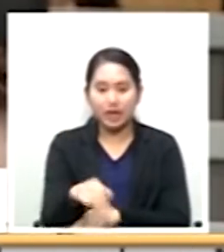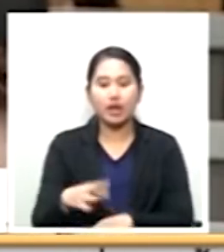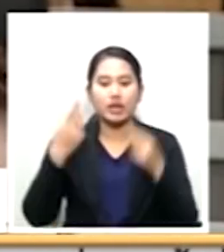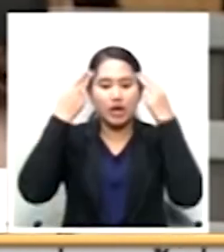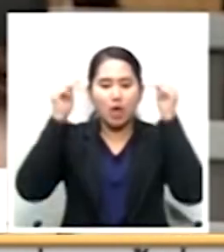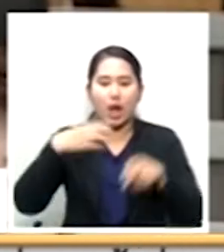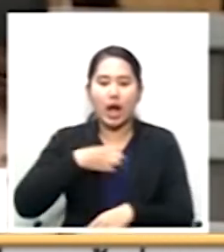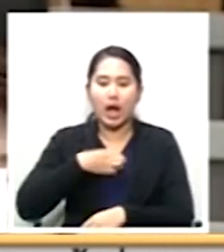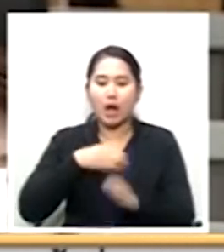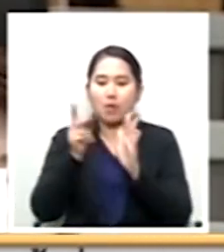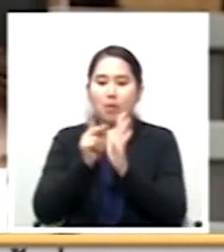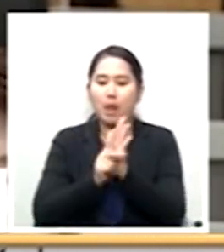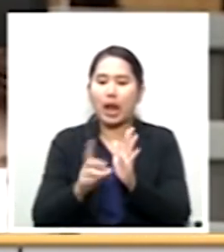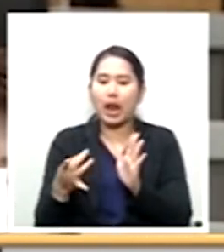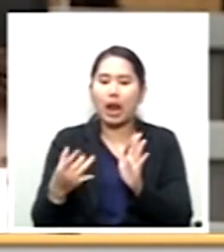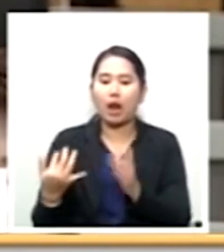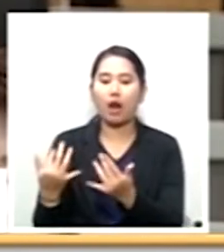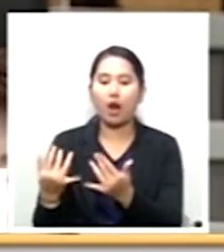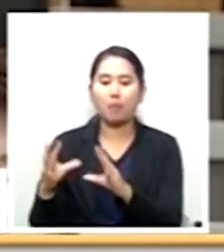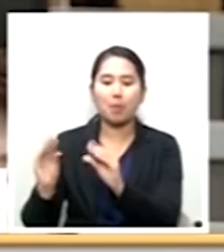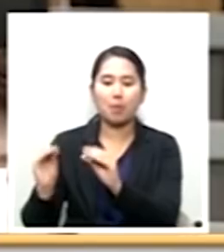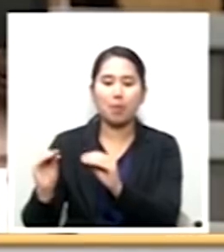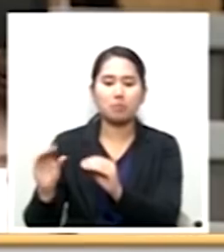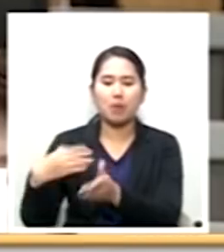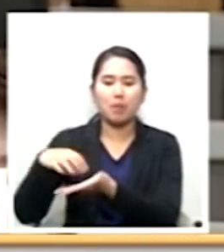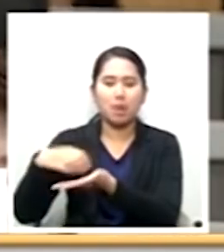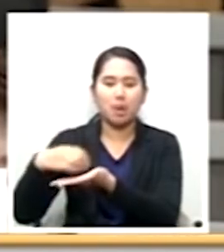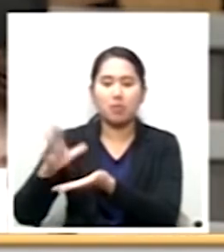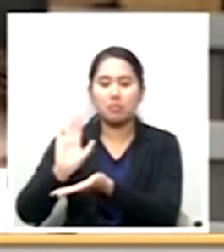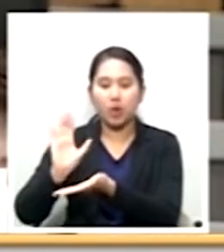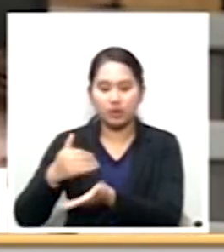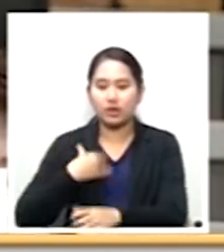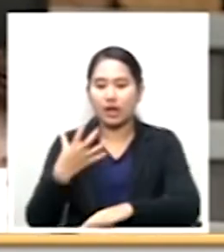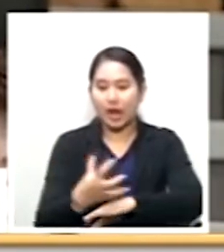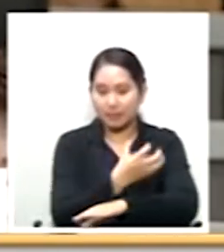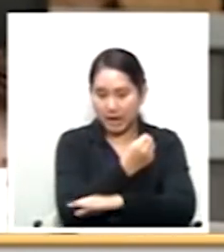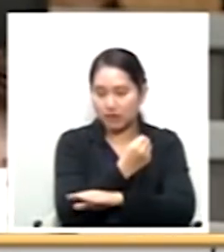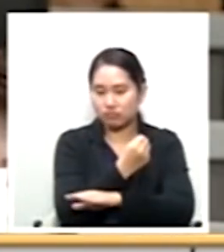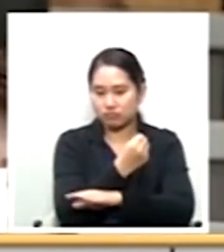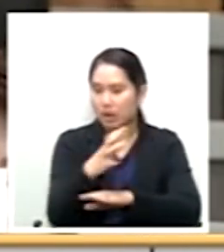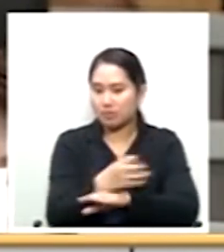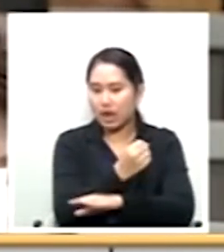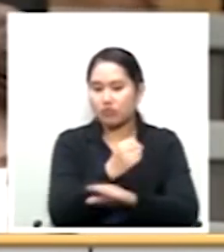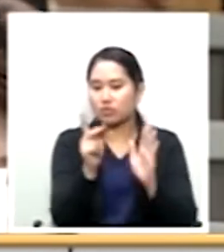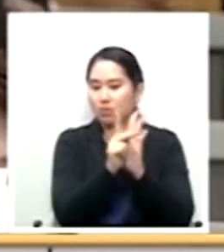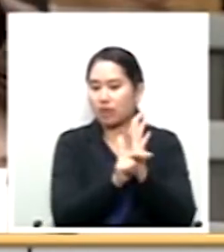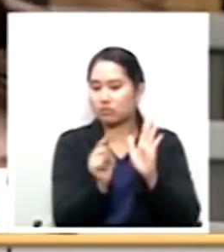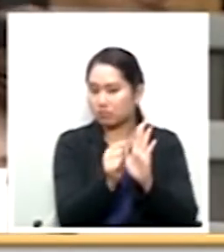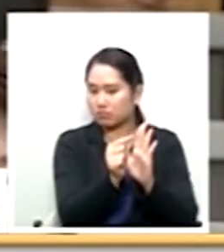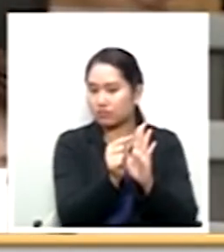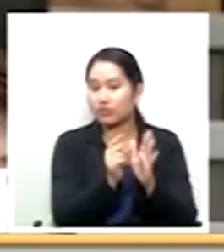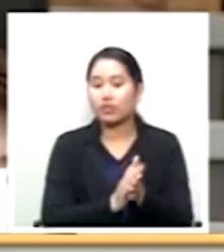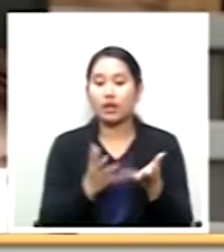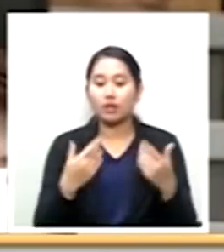ายอะไรขี้เกียจรอสภาไม่อยากมาชี้แจงต่อสภาก็ใช้อำนาจตราพระราชกำหนดนานวันเข้าครับท่านประธ